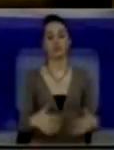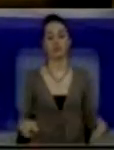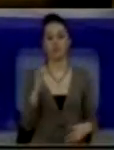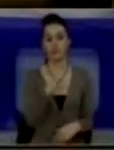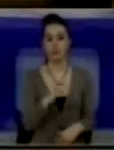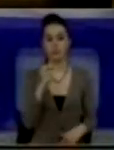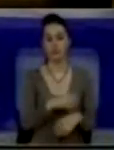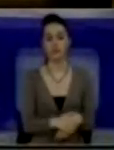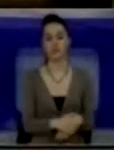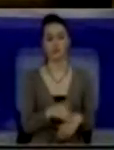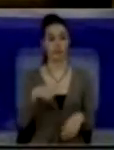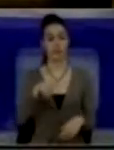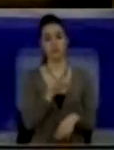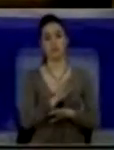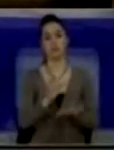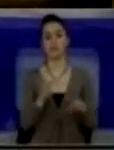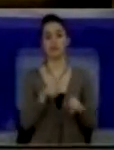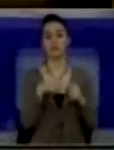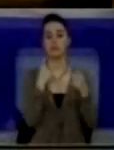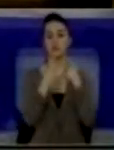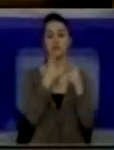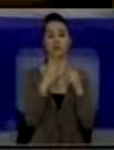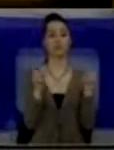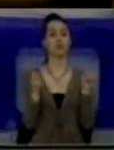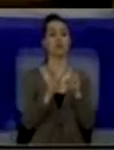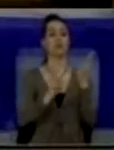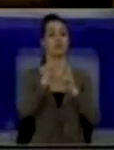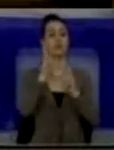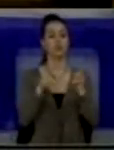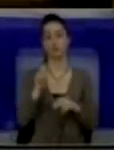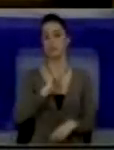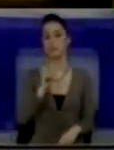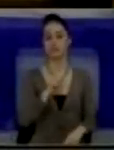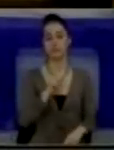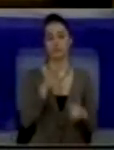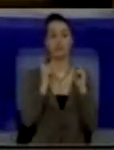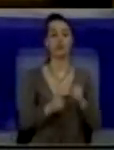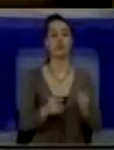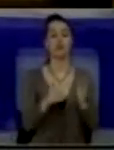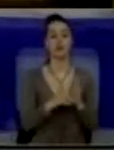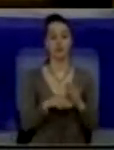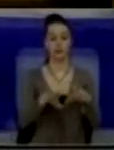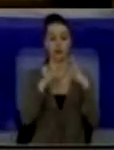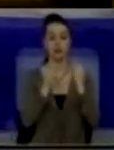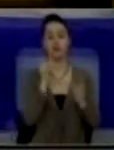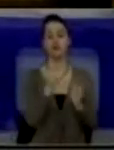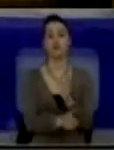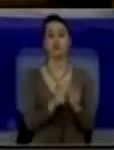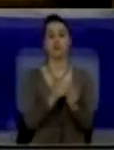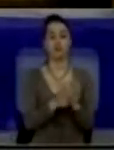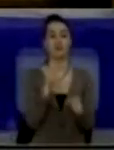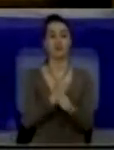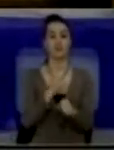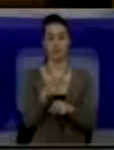mënyrë të paligjshme nuk janë vetëm çështje e një debati parlamentar dhe qëndrimeve politike, por çështje urgjente e